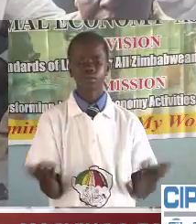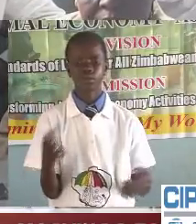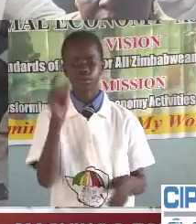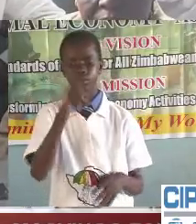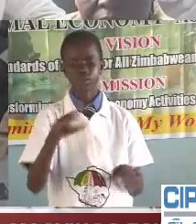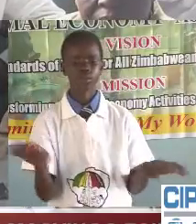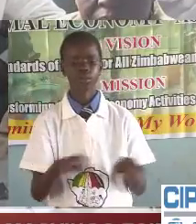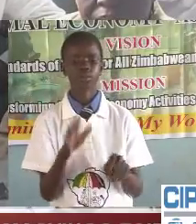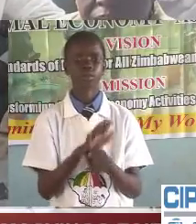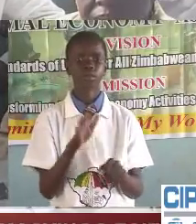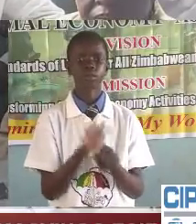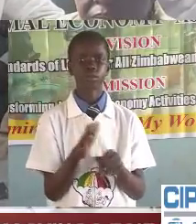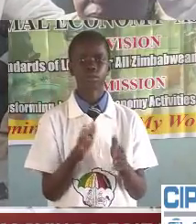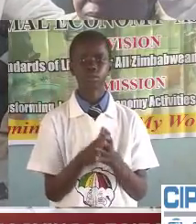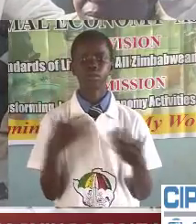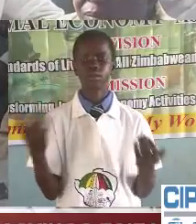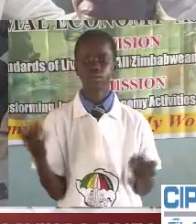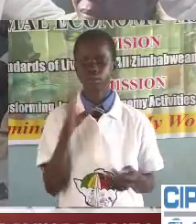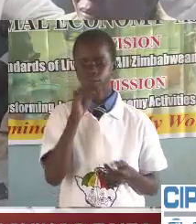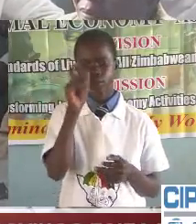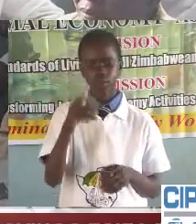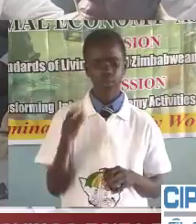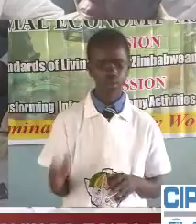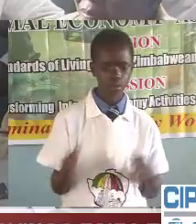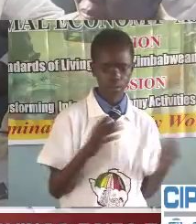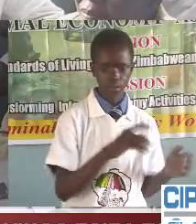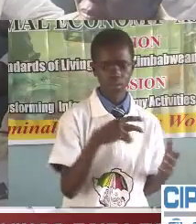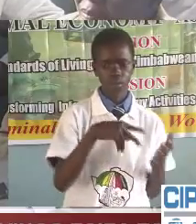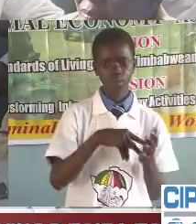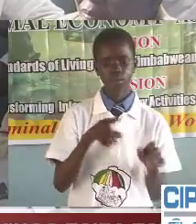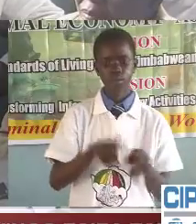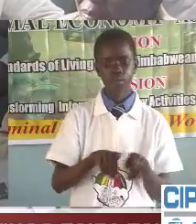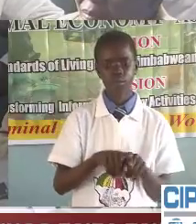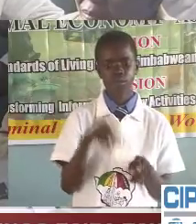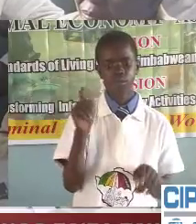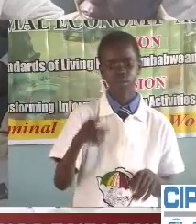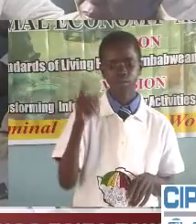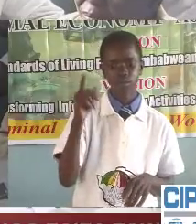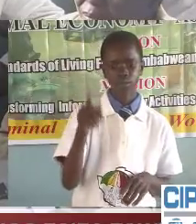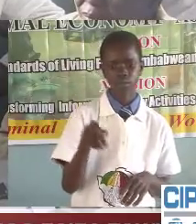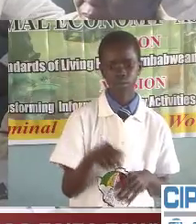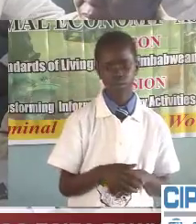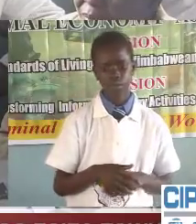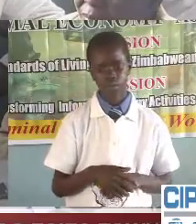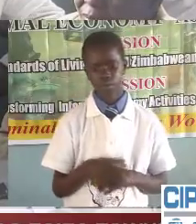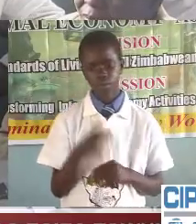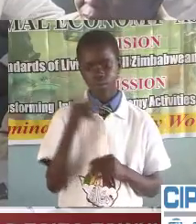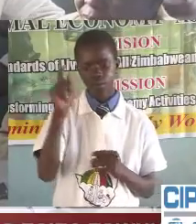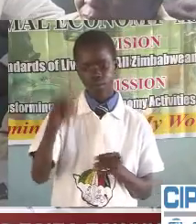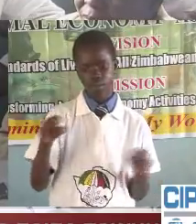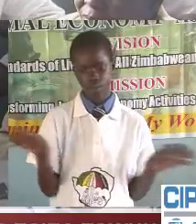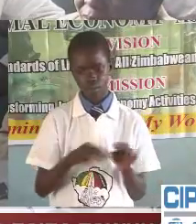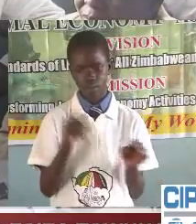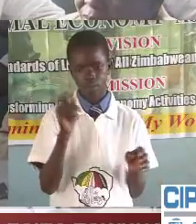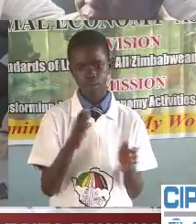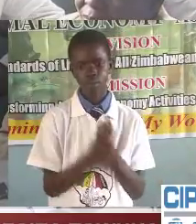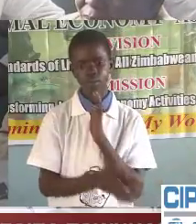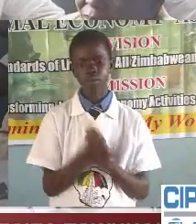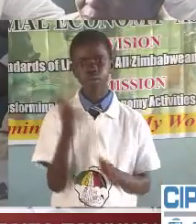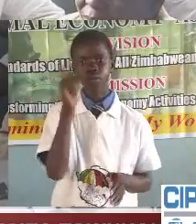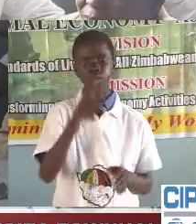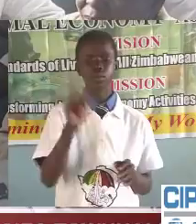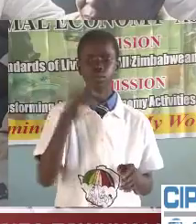nezvoruzhinji. Pati inenge yakamira yoga. Pati haishandi zvinoshanda vanhu, asi pati inofanira